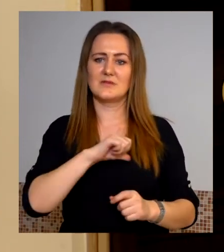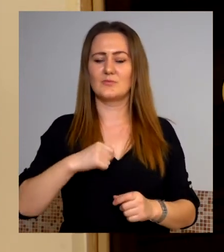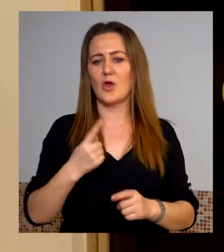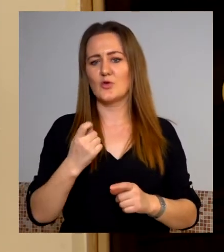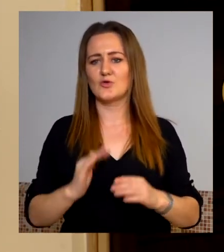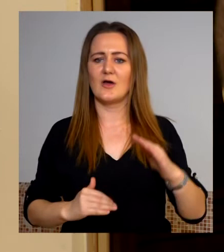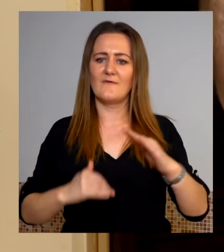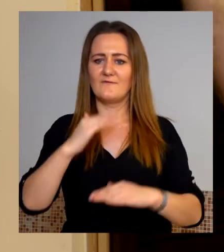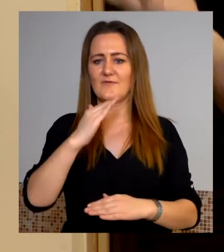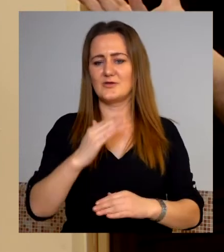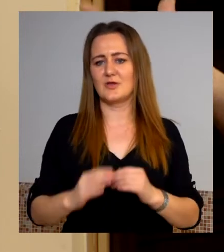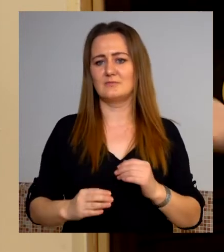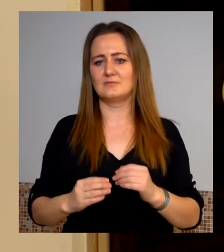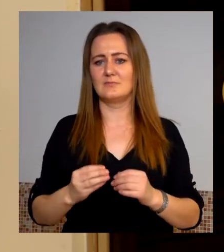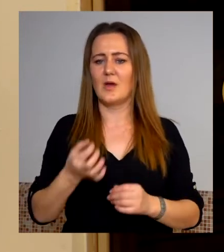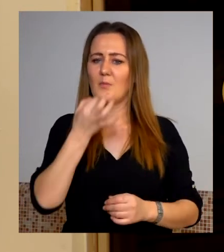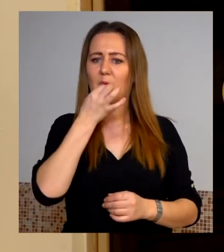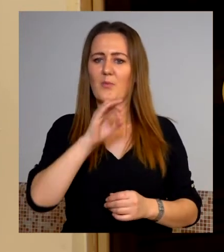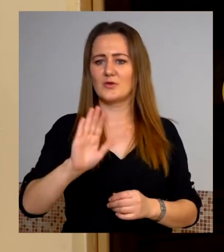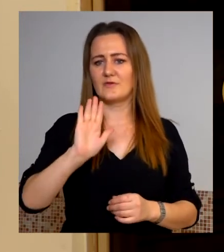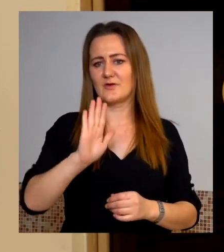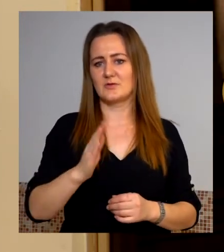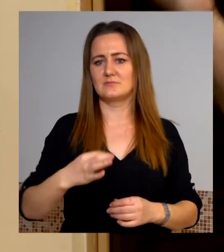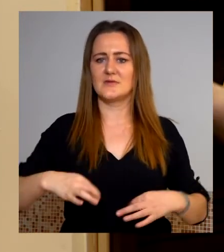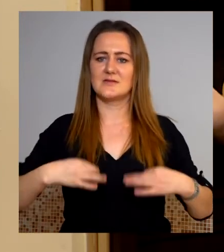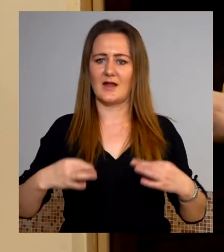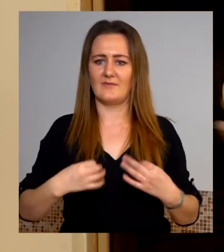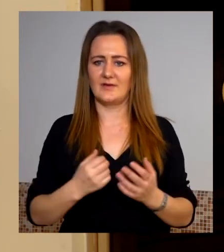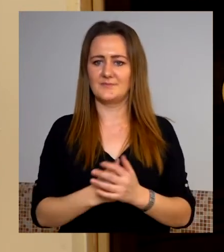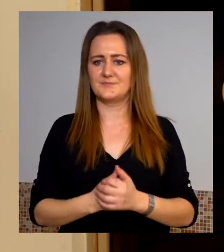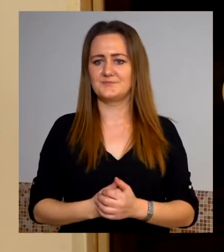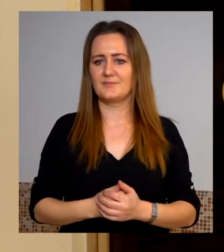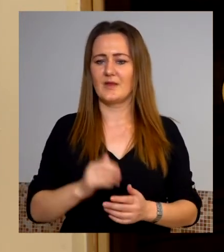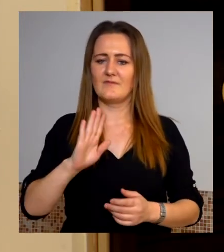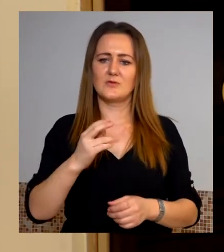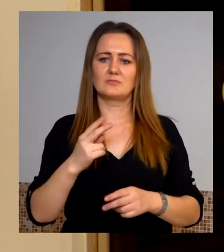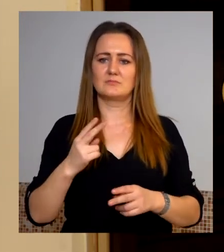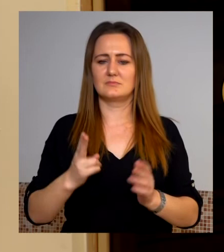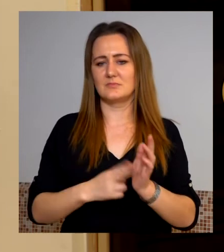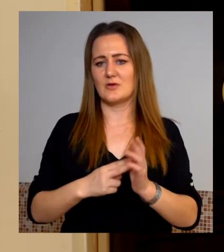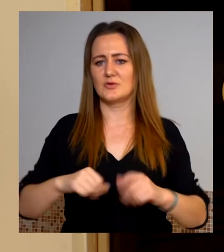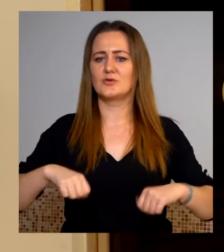poboljšati sve svoje te zdravstvene aspekte i način općenito življenja i vidjet ćete